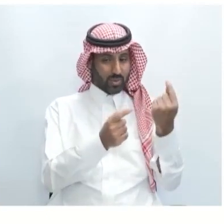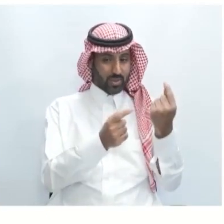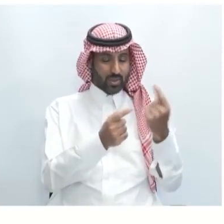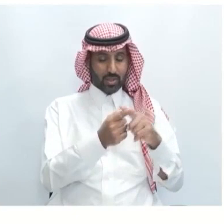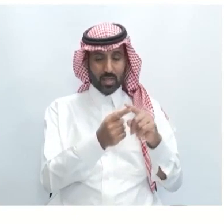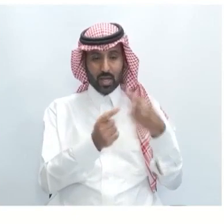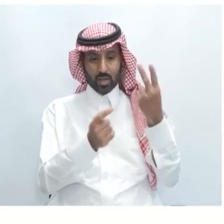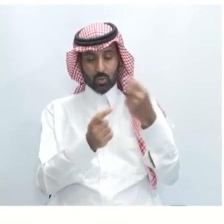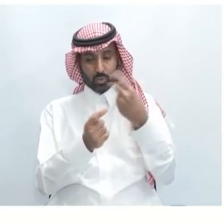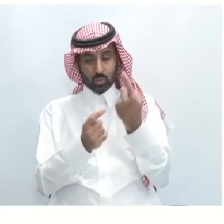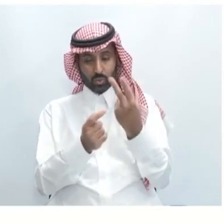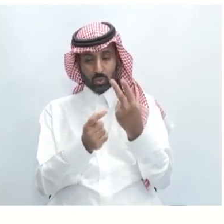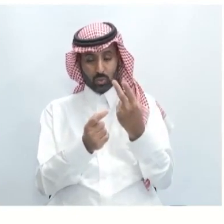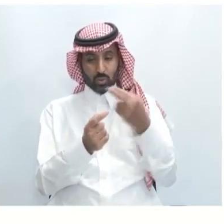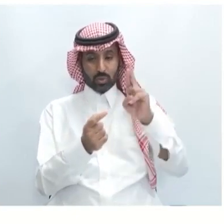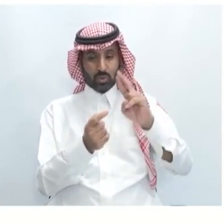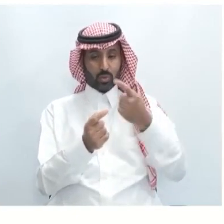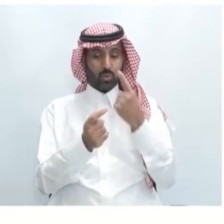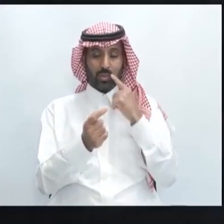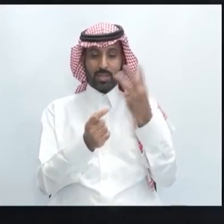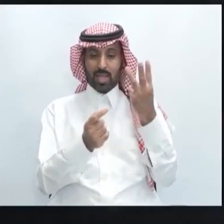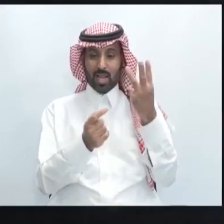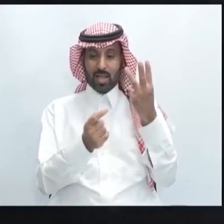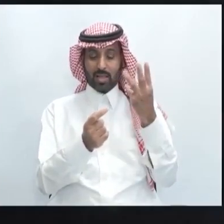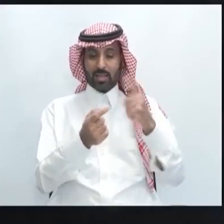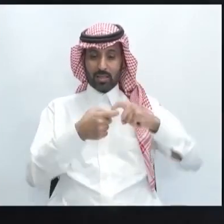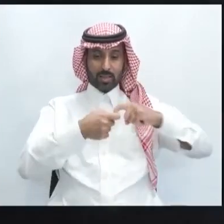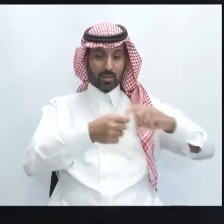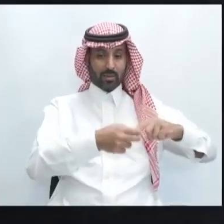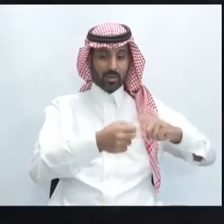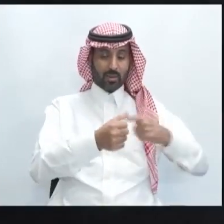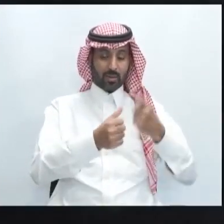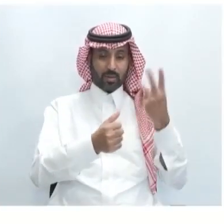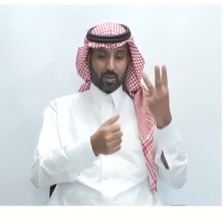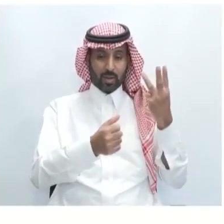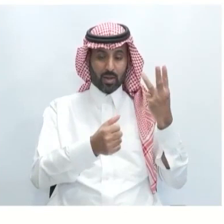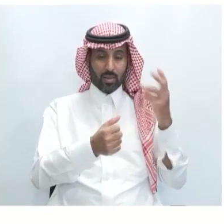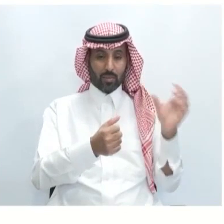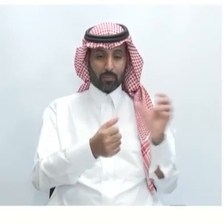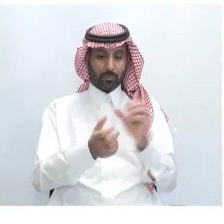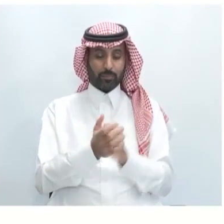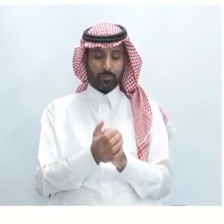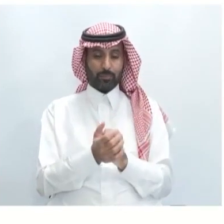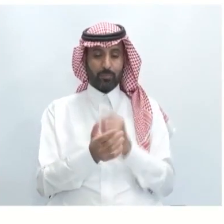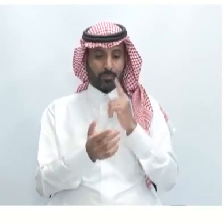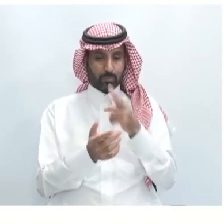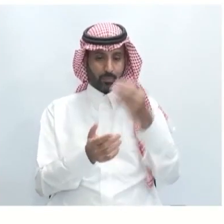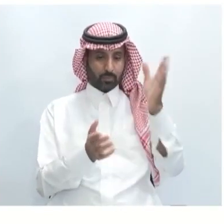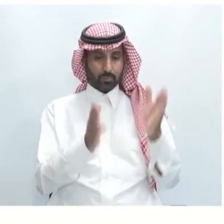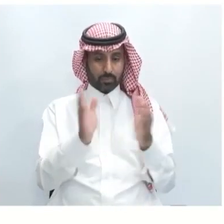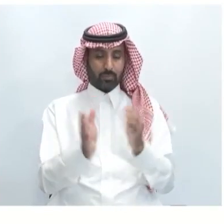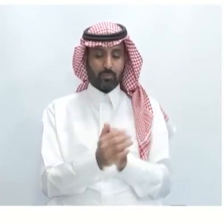ار2 اذا جزيء وهنا الثالث اذا لدي الان رابطتين ستتكون بين ثلاثه احماض امينيه لاحظ